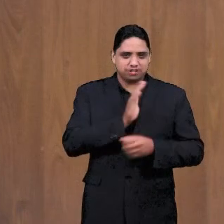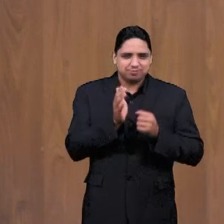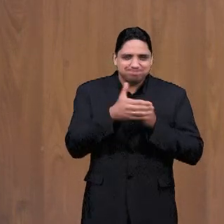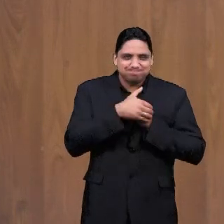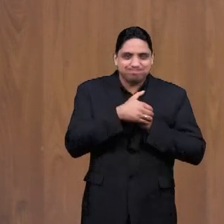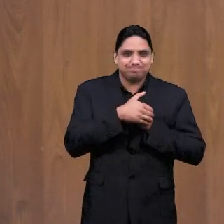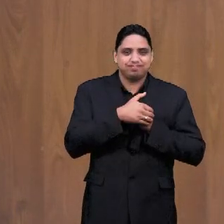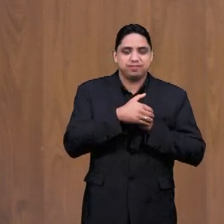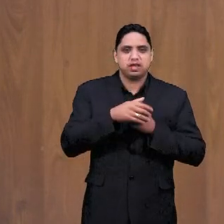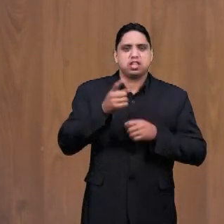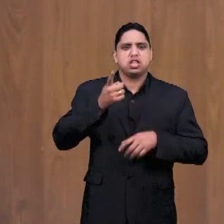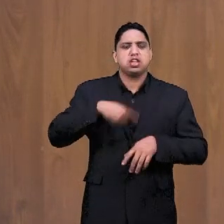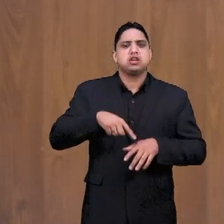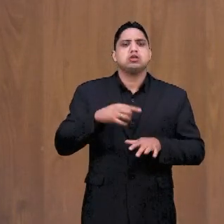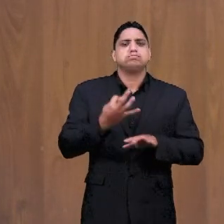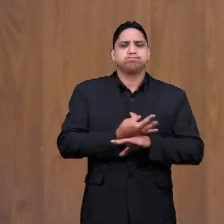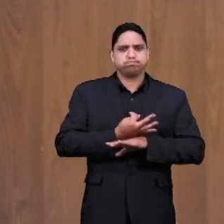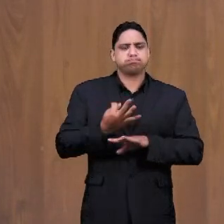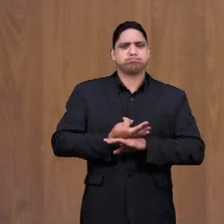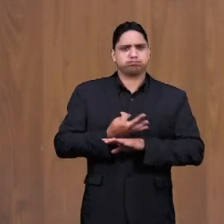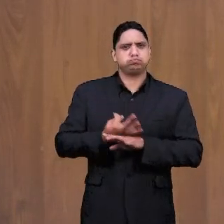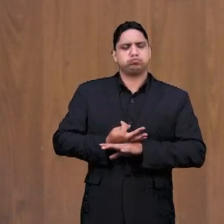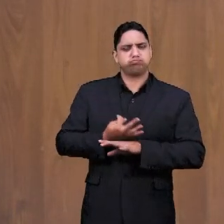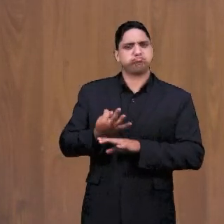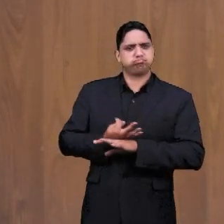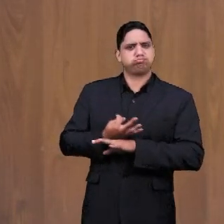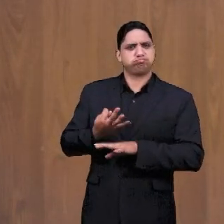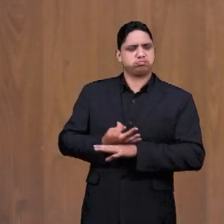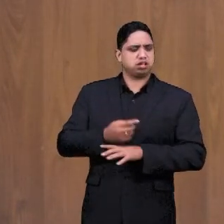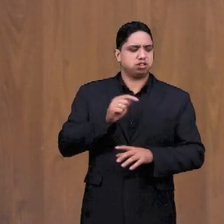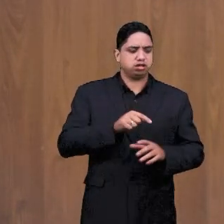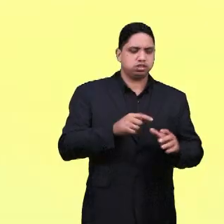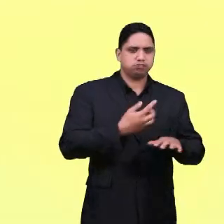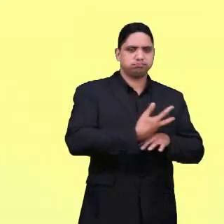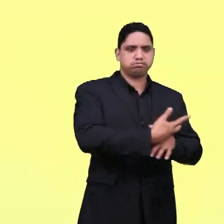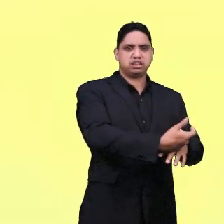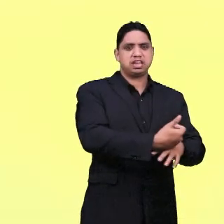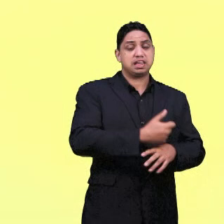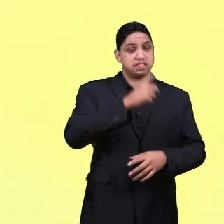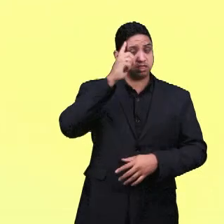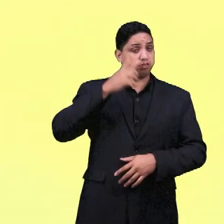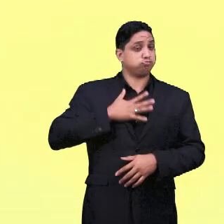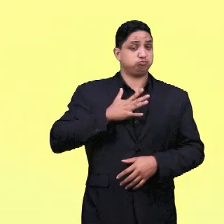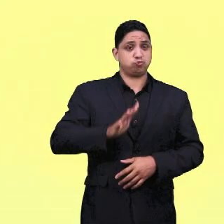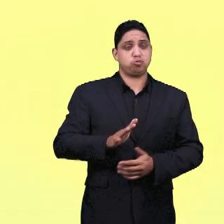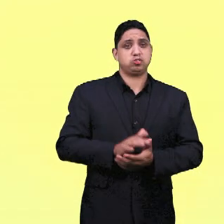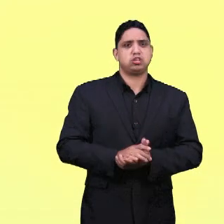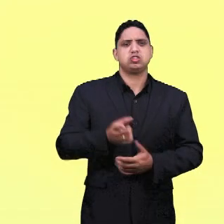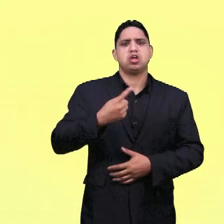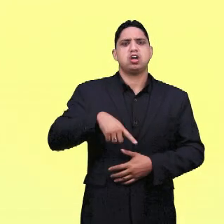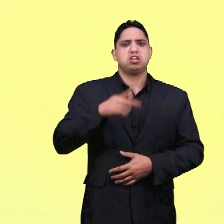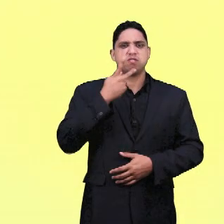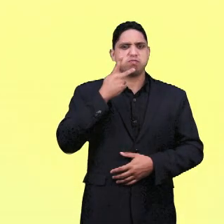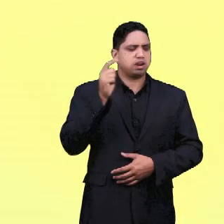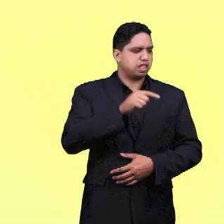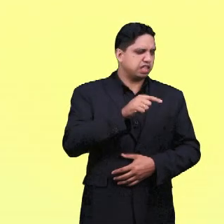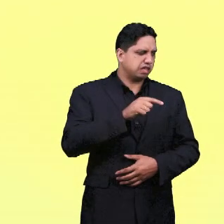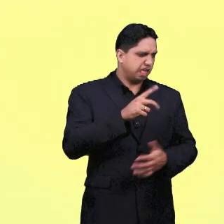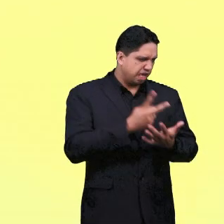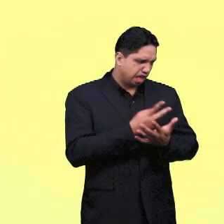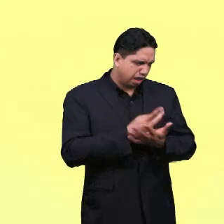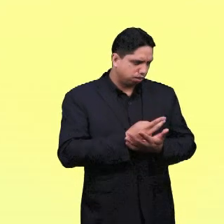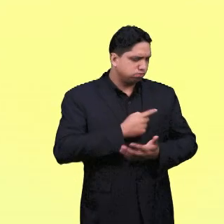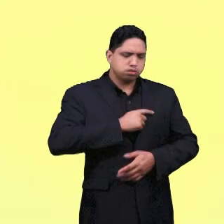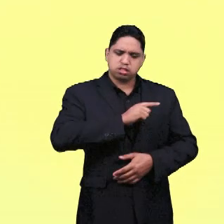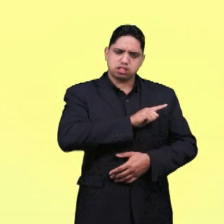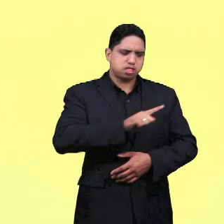de ce monde qui ne nous plaît pas à Dieu. Nous allons dire non à ceux qui sont erronés. Sachez que